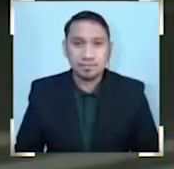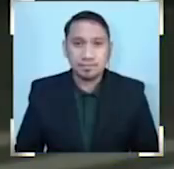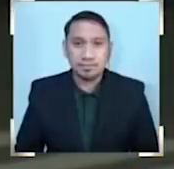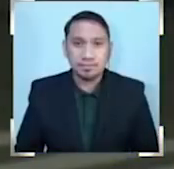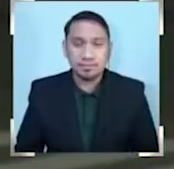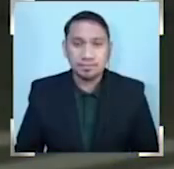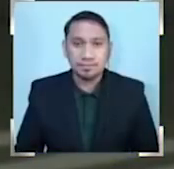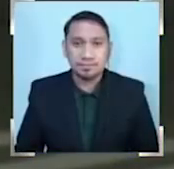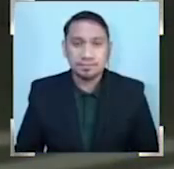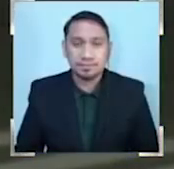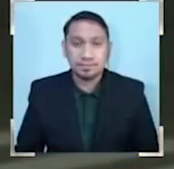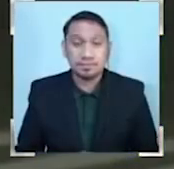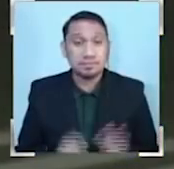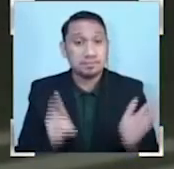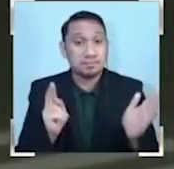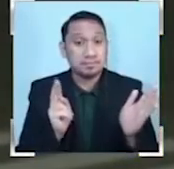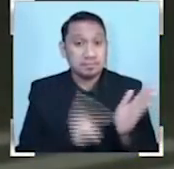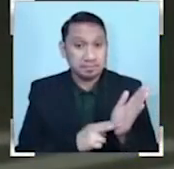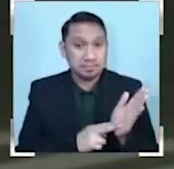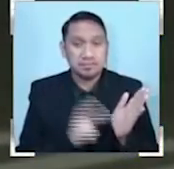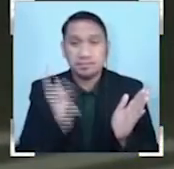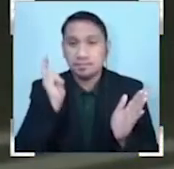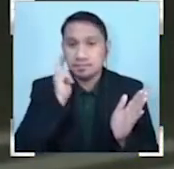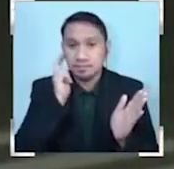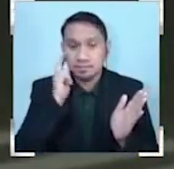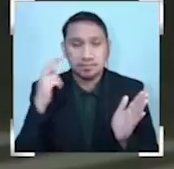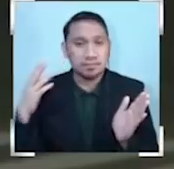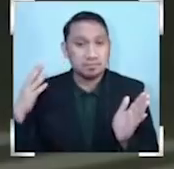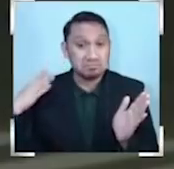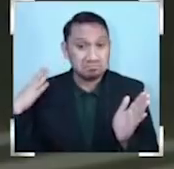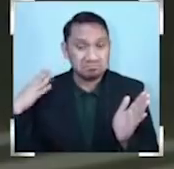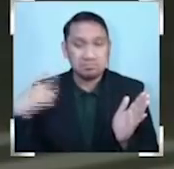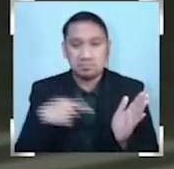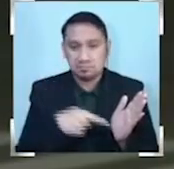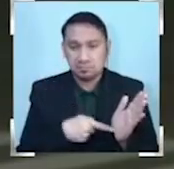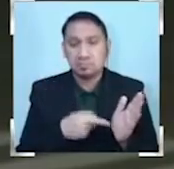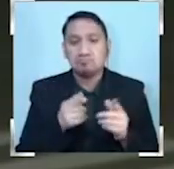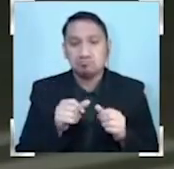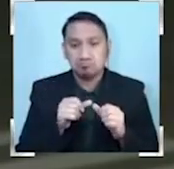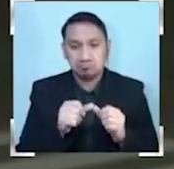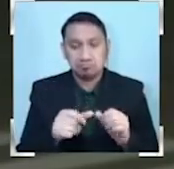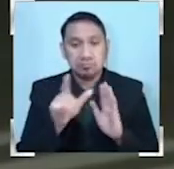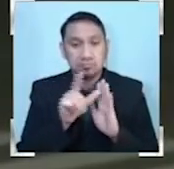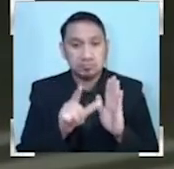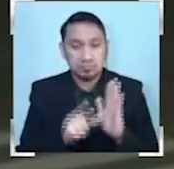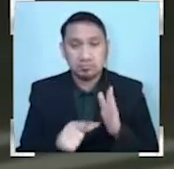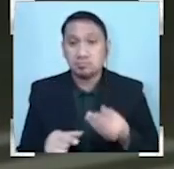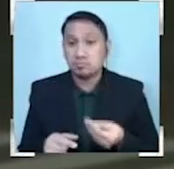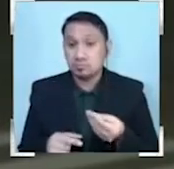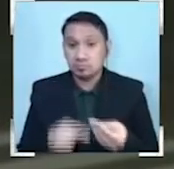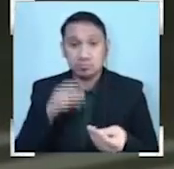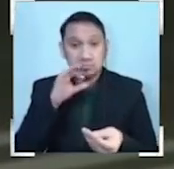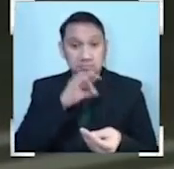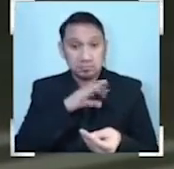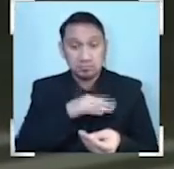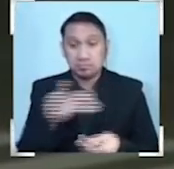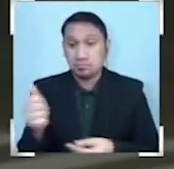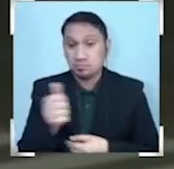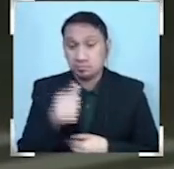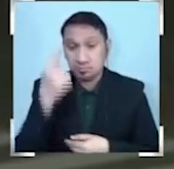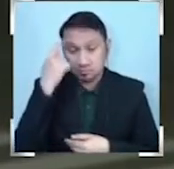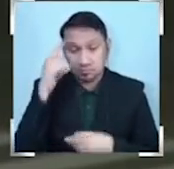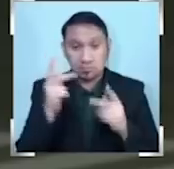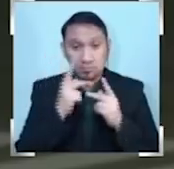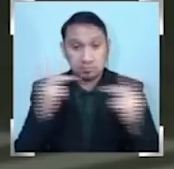Igan, pirma na lang ni Pangulong Duterte ang kulang para tuluyang maging batas ang pagbibigay ng benepisyo at allowance sa public and private